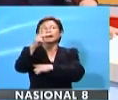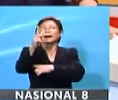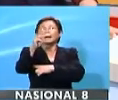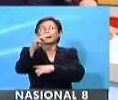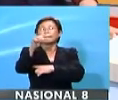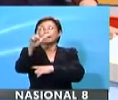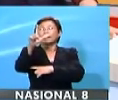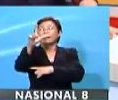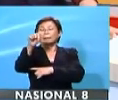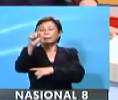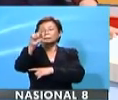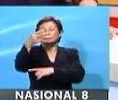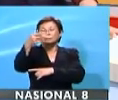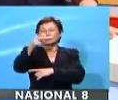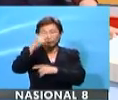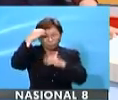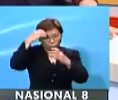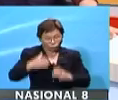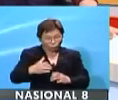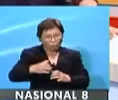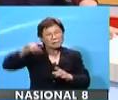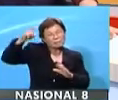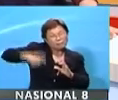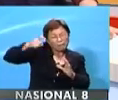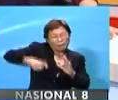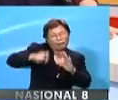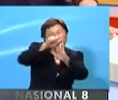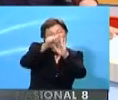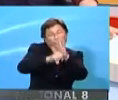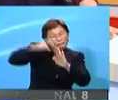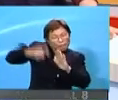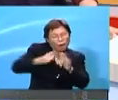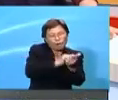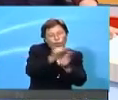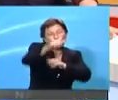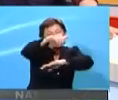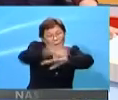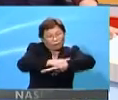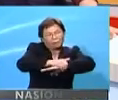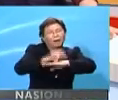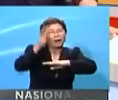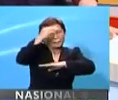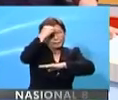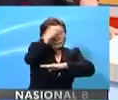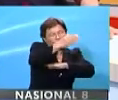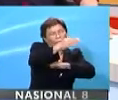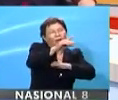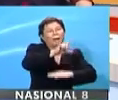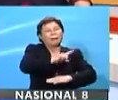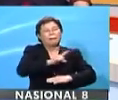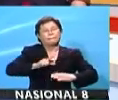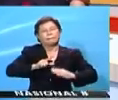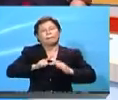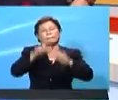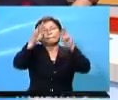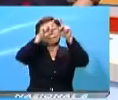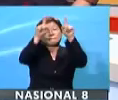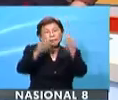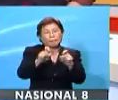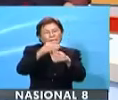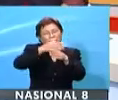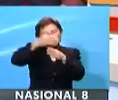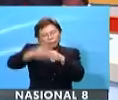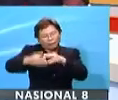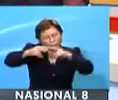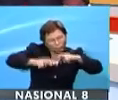keputusan akhir mengenai penangguhan syarat wajib lulus mata pelajaran bahasa Inggeris itu akan dimaklumkan lembaga peperiksaan selepas